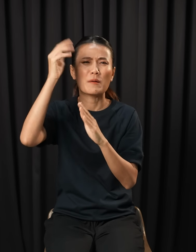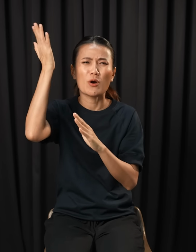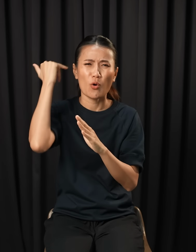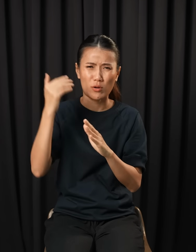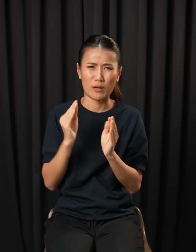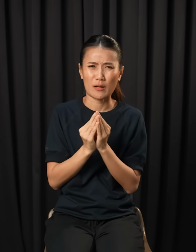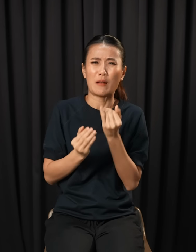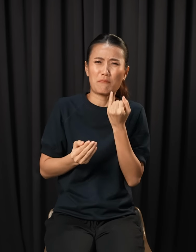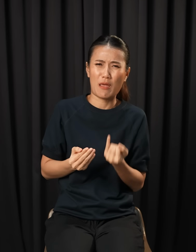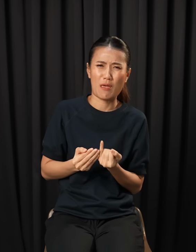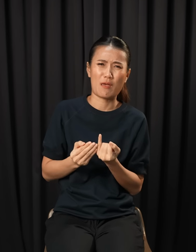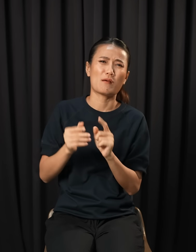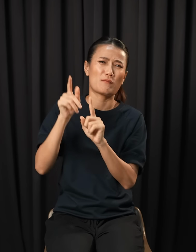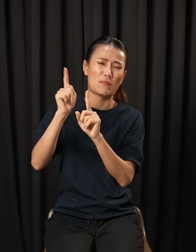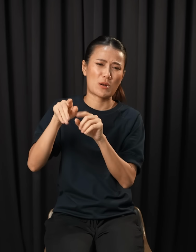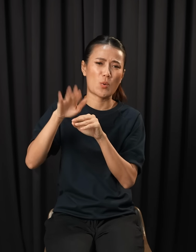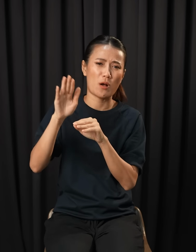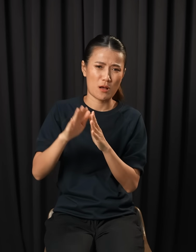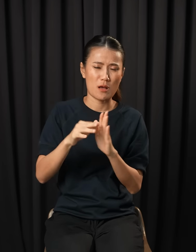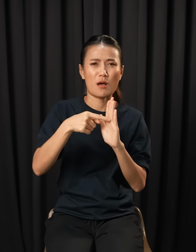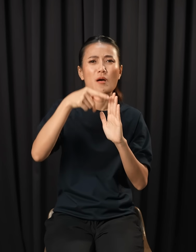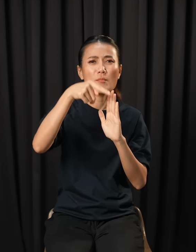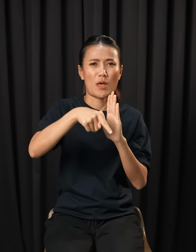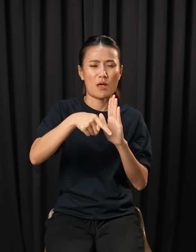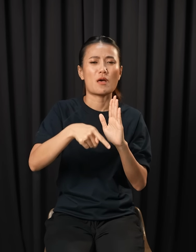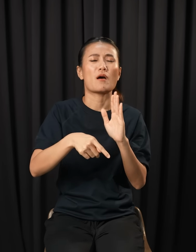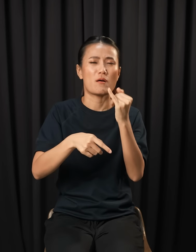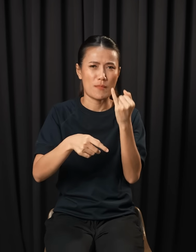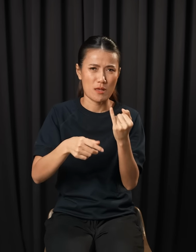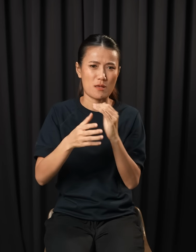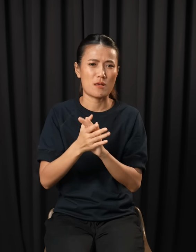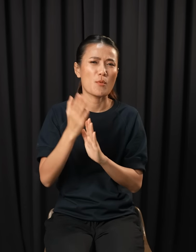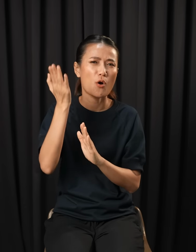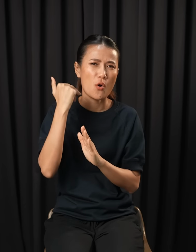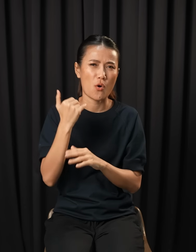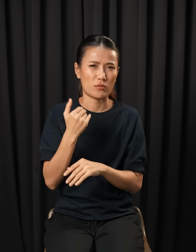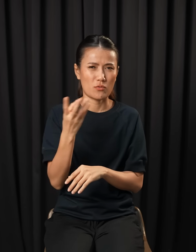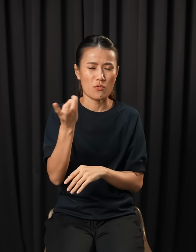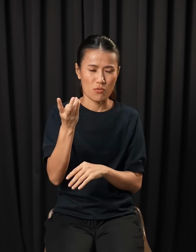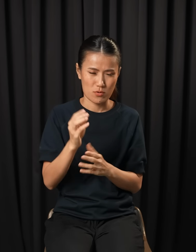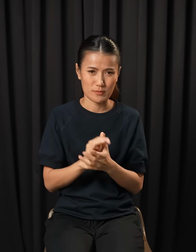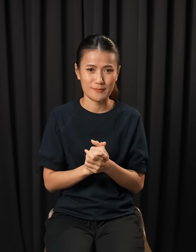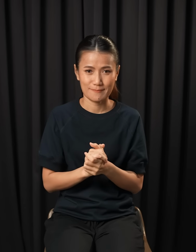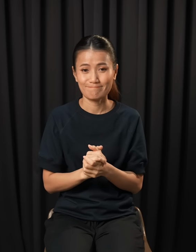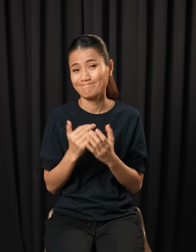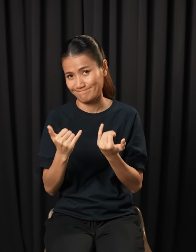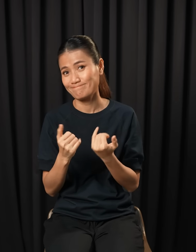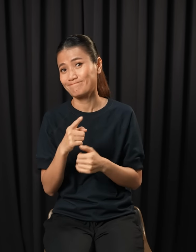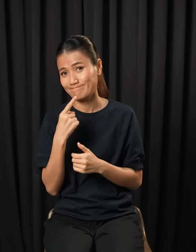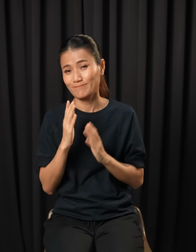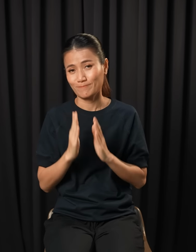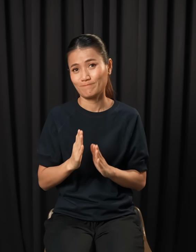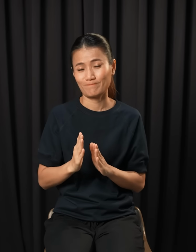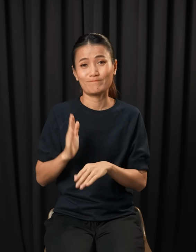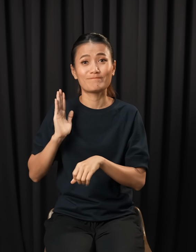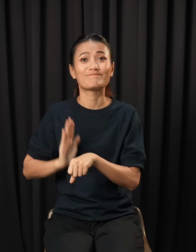แสดงให้เห็นว่าสองอันนี้คือเขตยุทธศาสตร์ของผมทั้งคู ่ okay. ลำปางนี่ผมแพ้ไปพันกว่าคะแนนก็มีแม่ฮ่องสอนผมแพ้นิดเดียวแพร่นี่ผมเป็นอันเก่าอยู่2เขตอย่างเงี้ย okay. เ